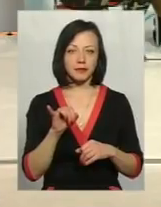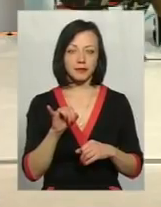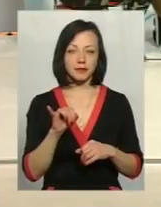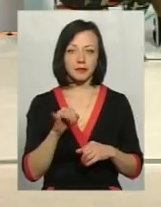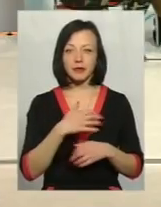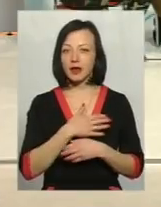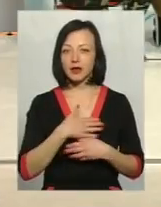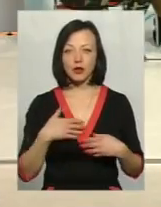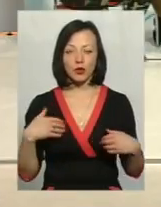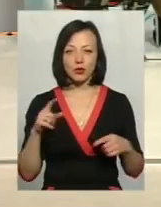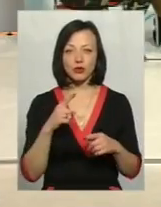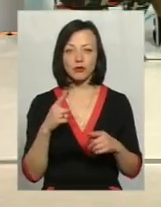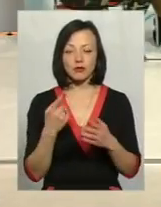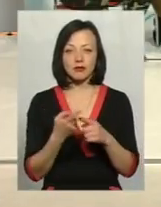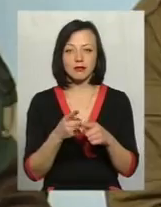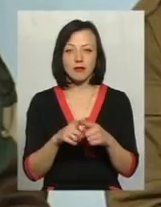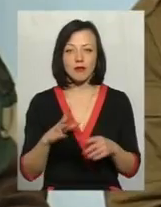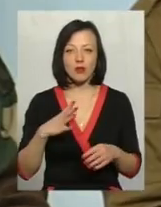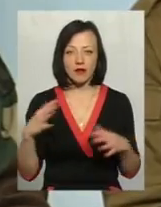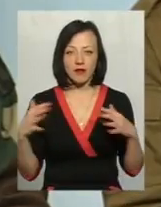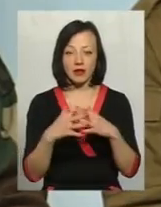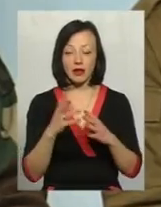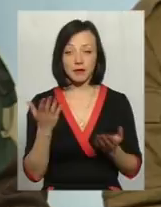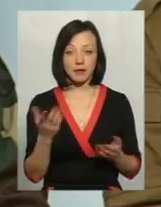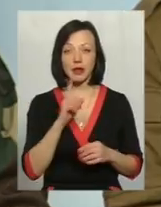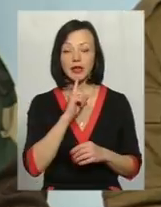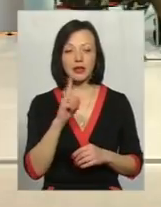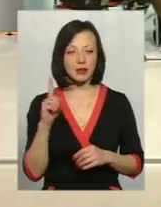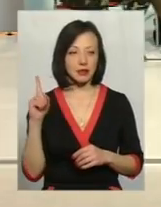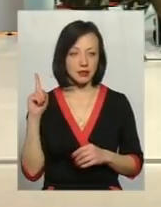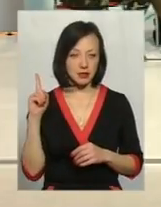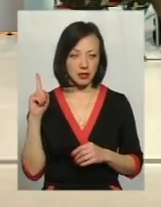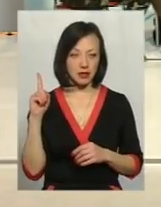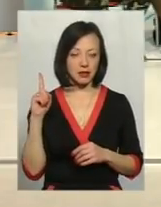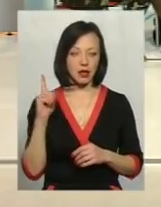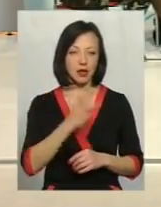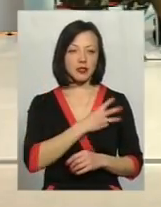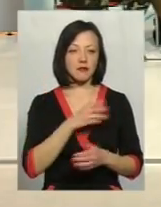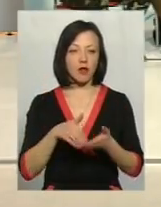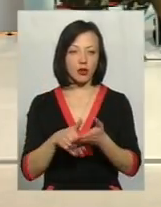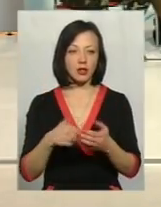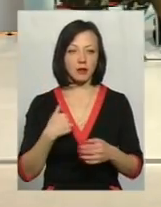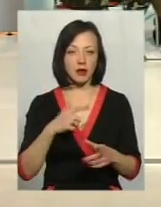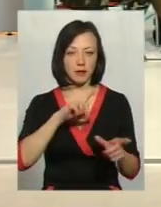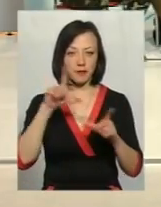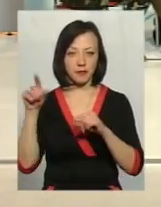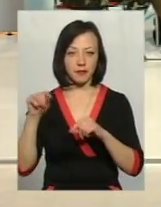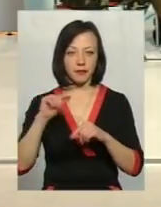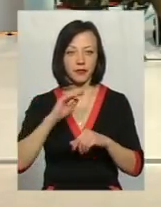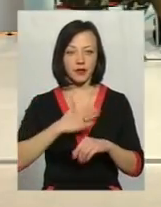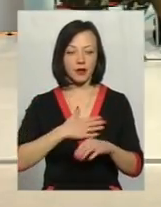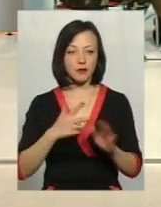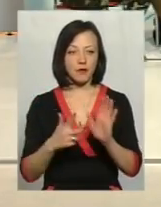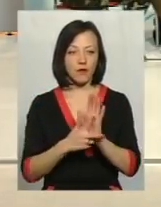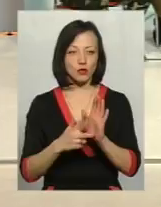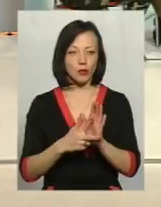Не хочеться, щоб були війни, але... Рік назад з волонтерами я був в нашому 8-му